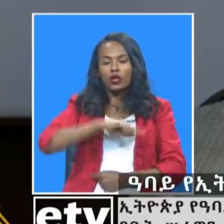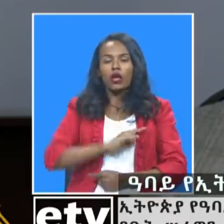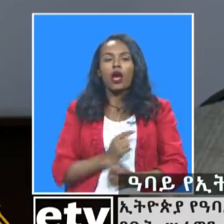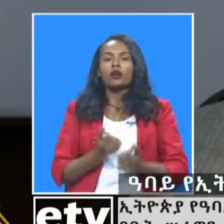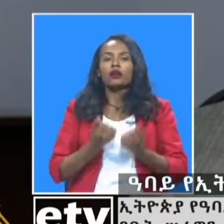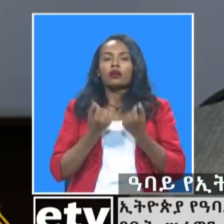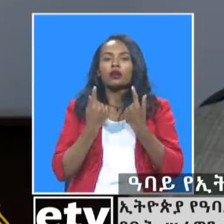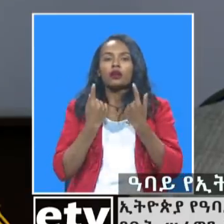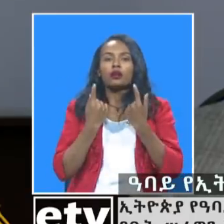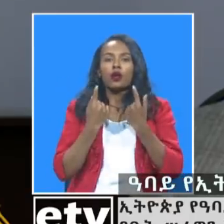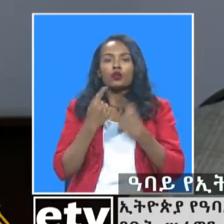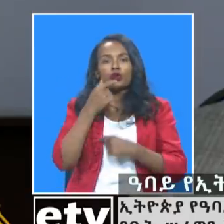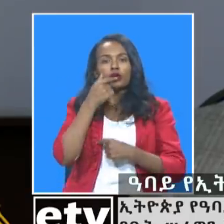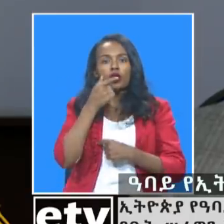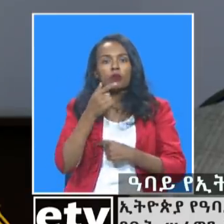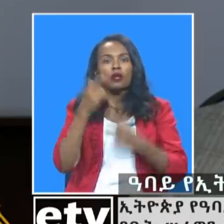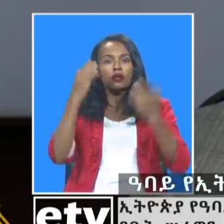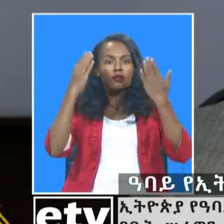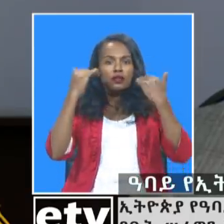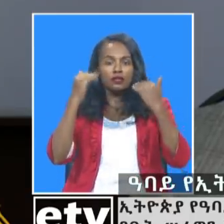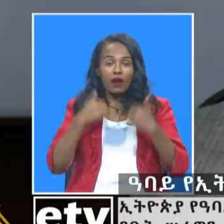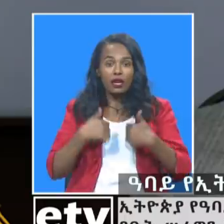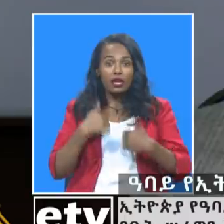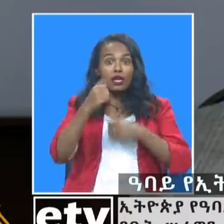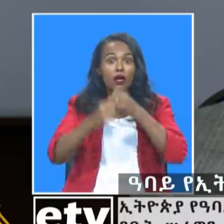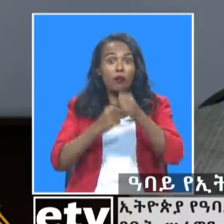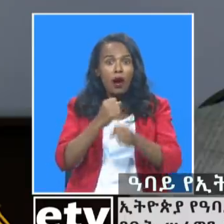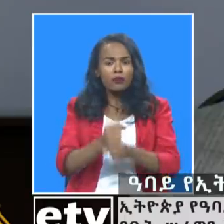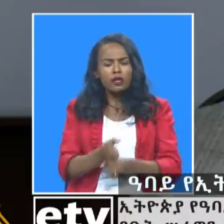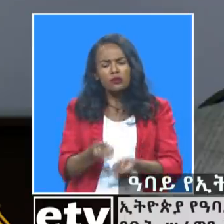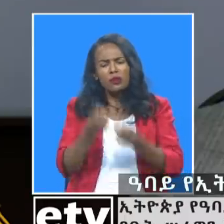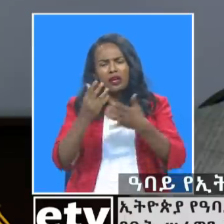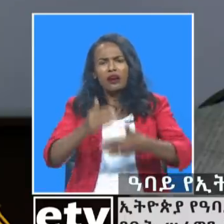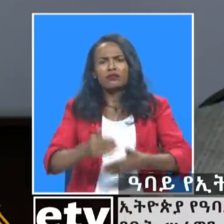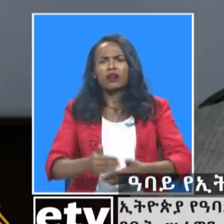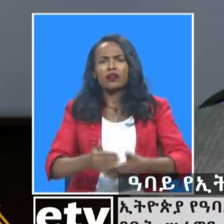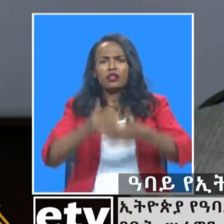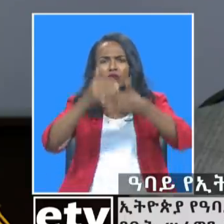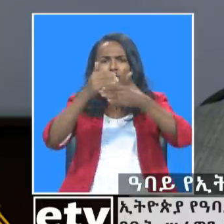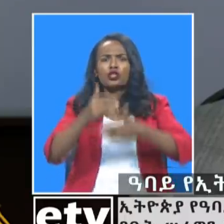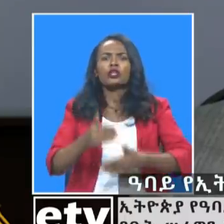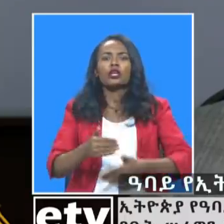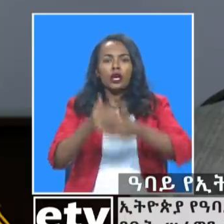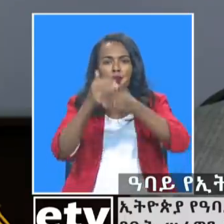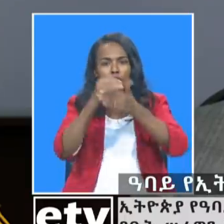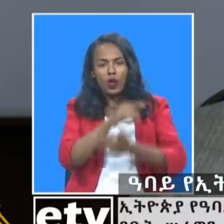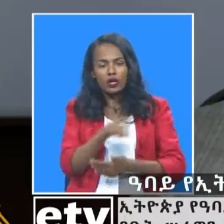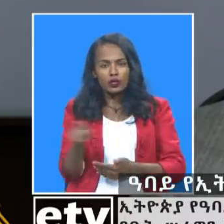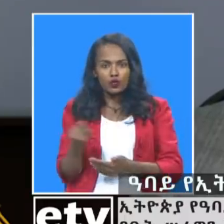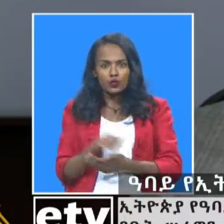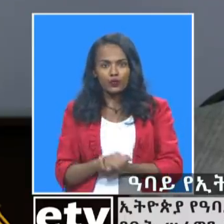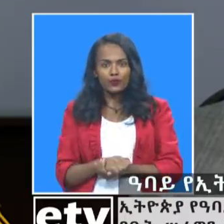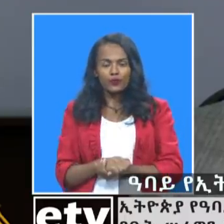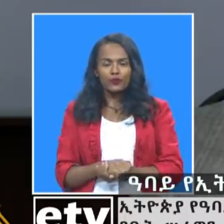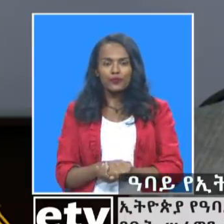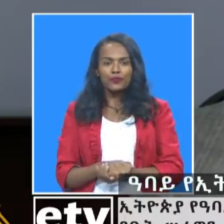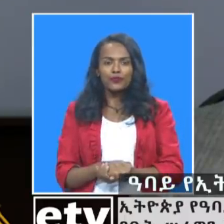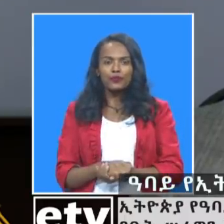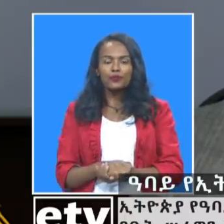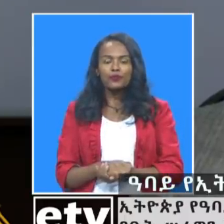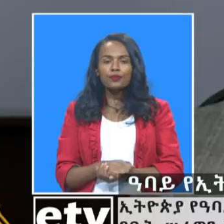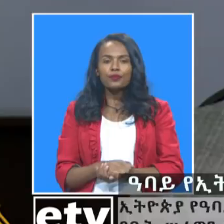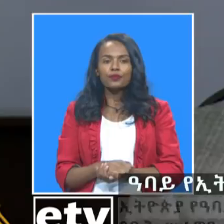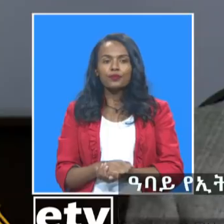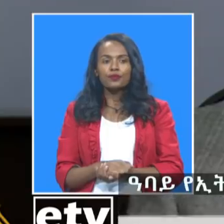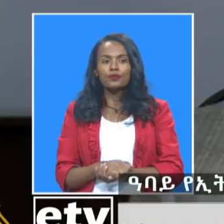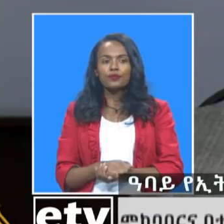እኛን ይረዳሉ የሚል ግምት አለን። በአመታት በርካታ ግድቦችን ገንብተዋልና they do understand also since